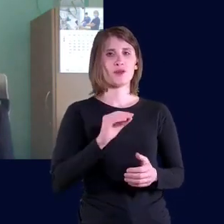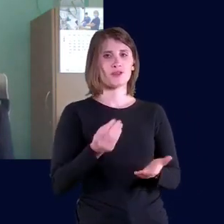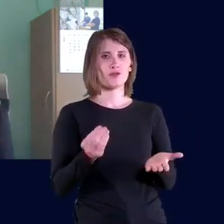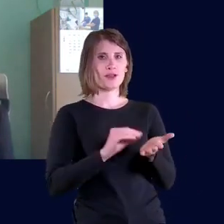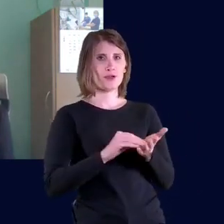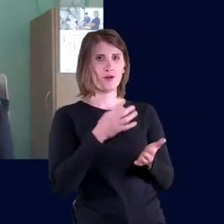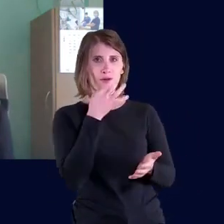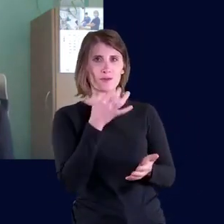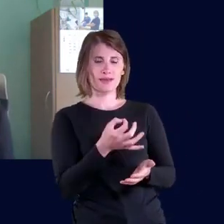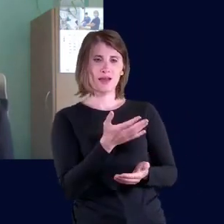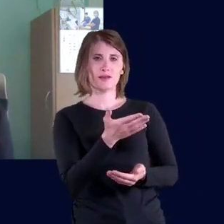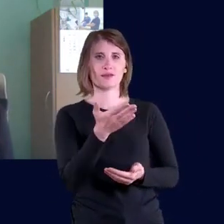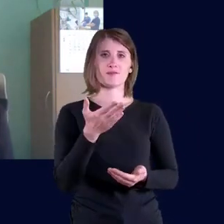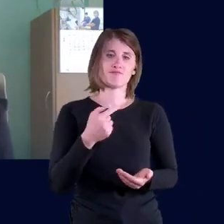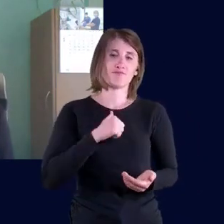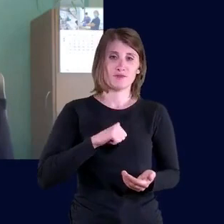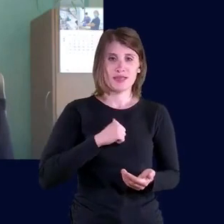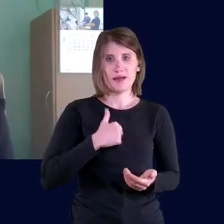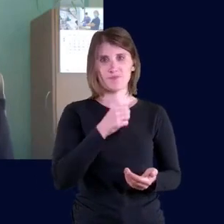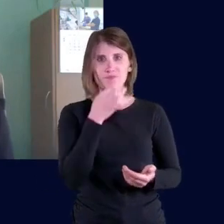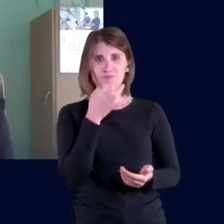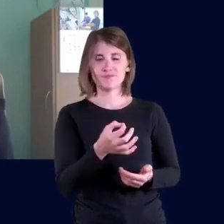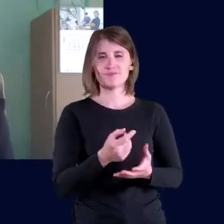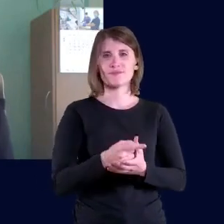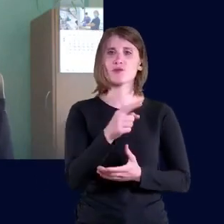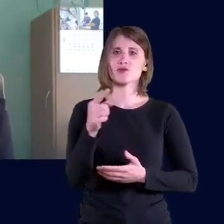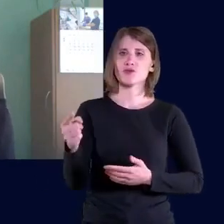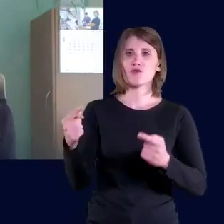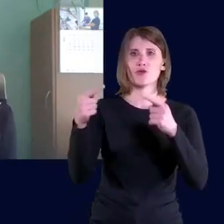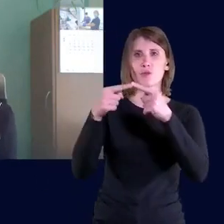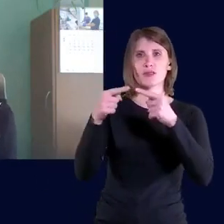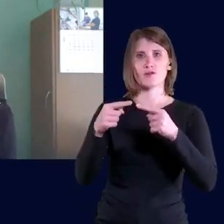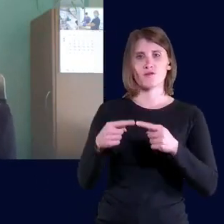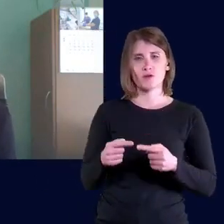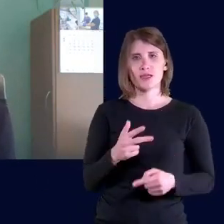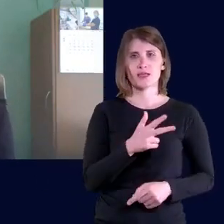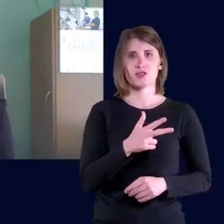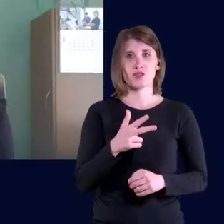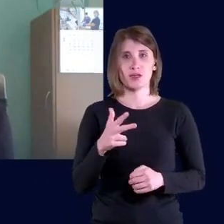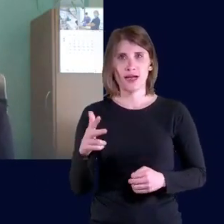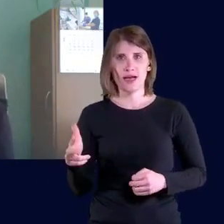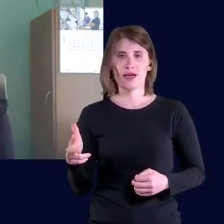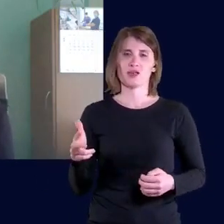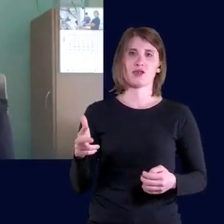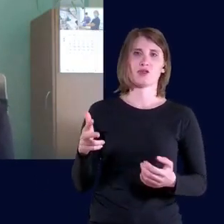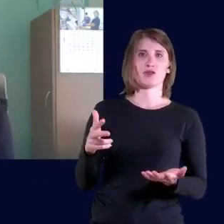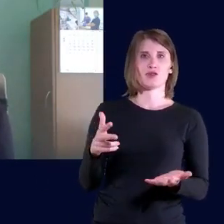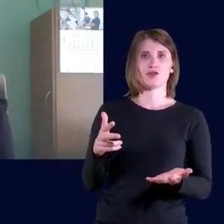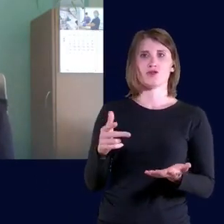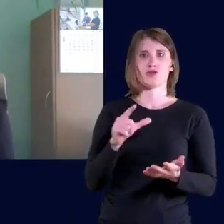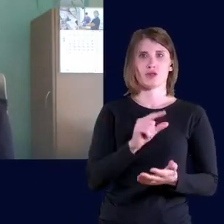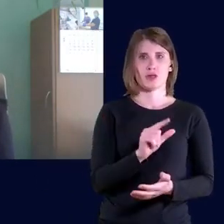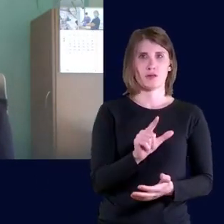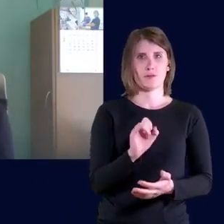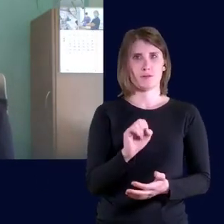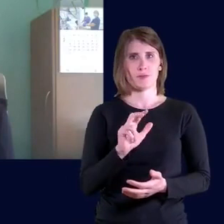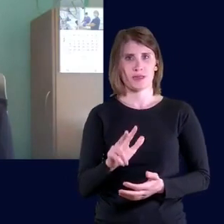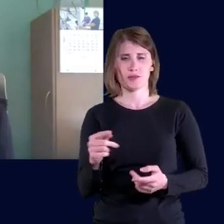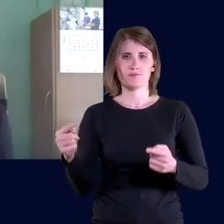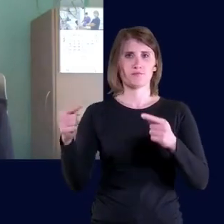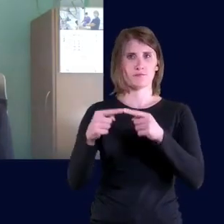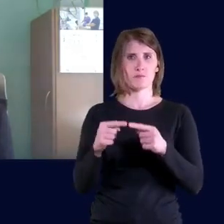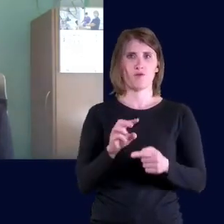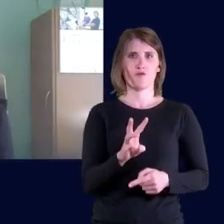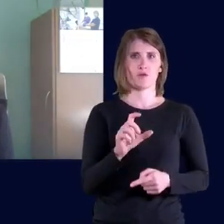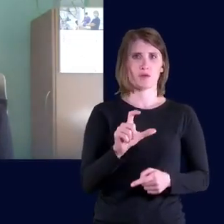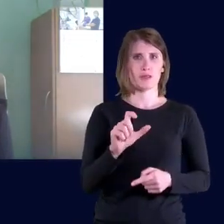pytanie od siebie czy państwo dostosowuje cie każde Każdy plik do standardów